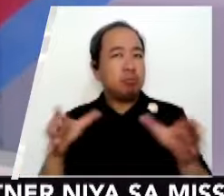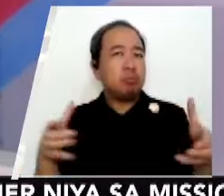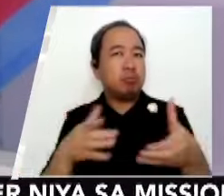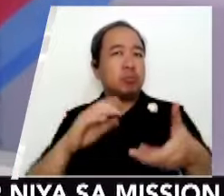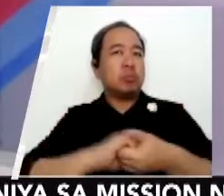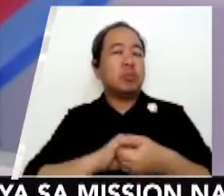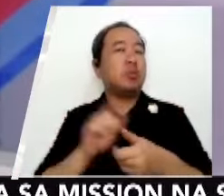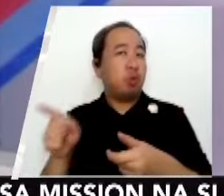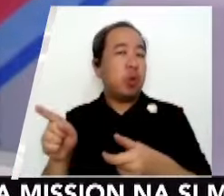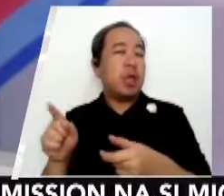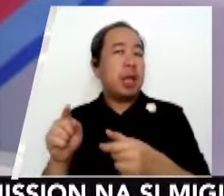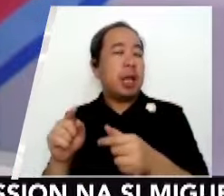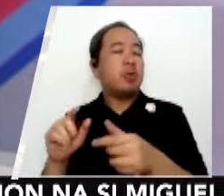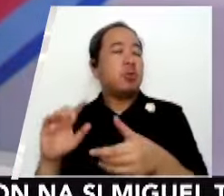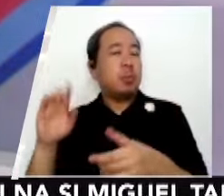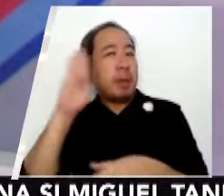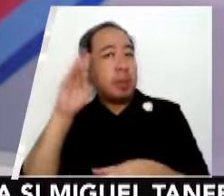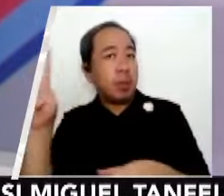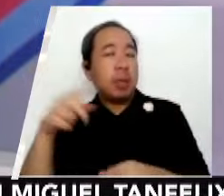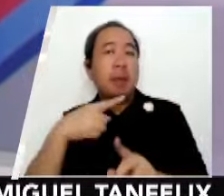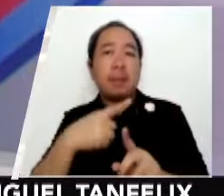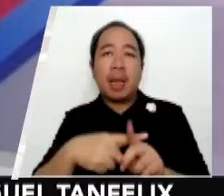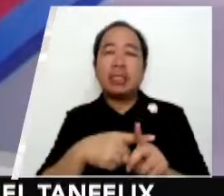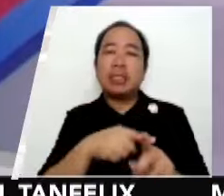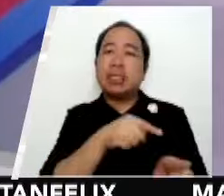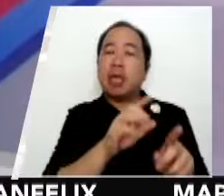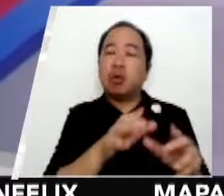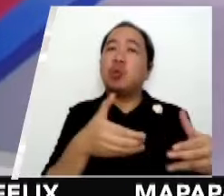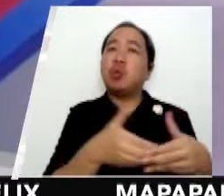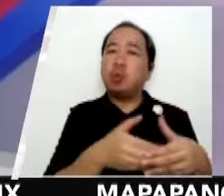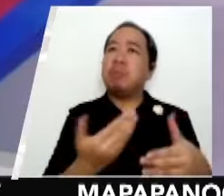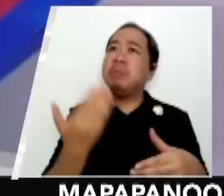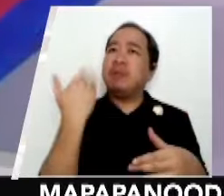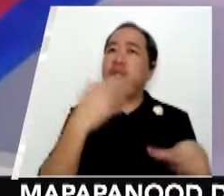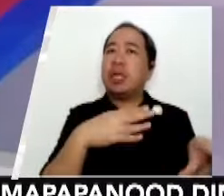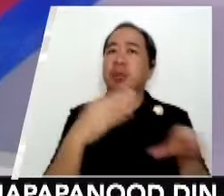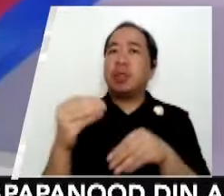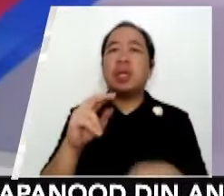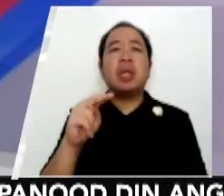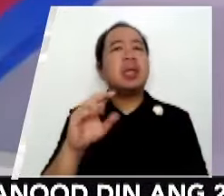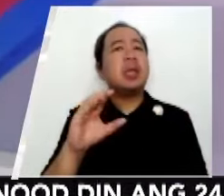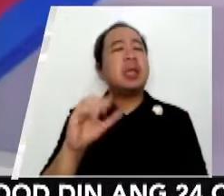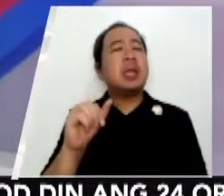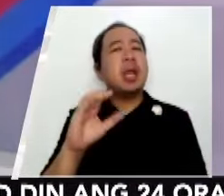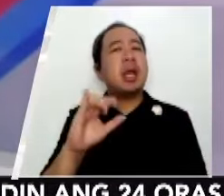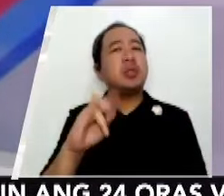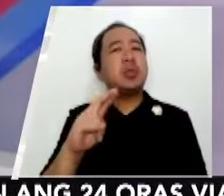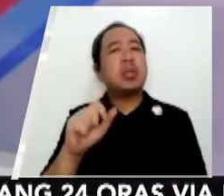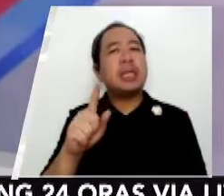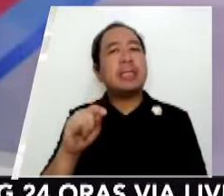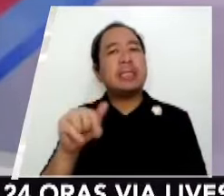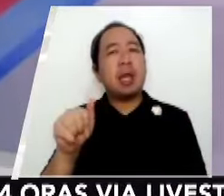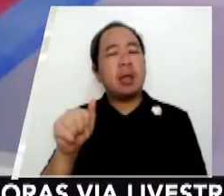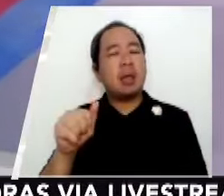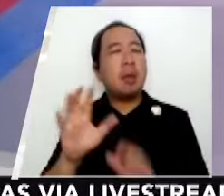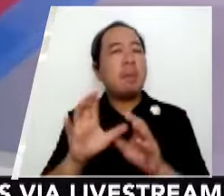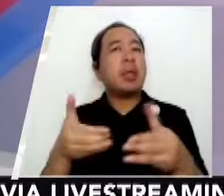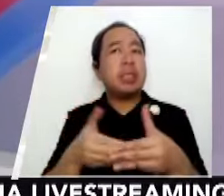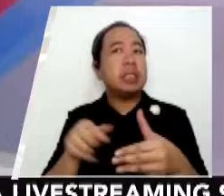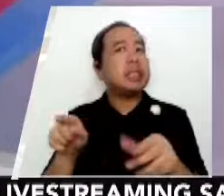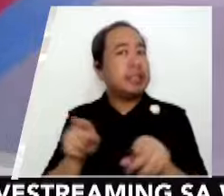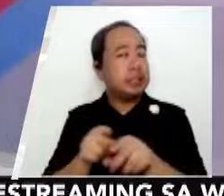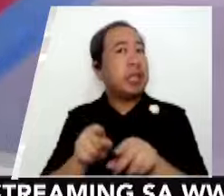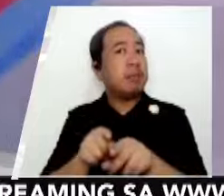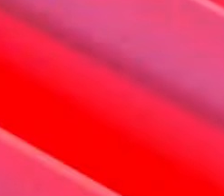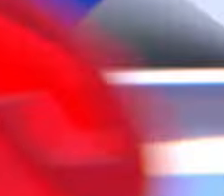ang partidong misa niyang iniwan. Yan ang Nationalista Party na naging partido rin noon ng kanyang ama. Nakatutok si